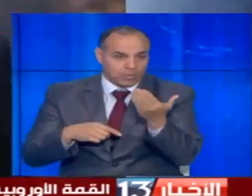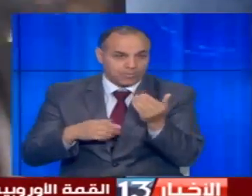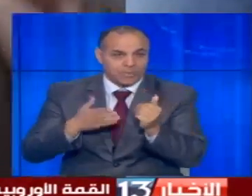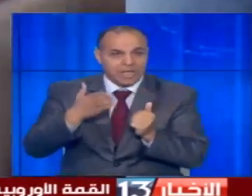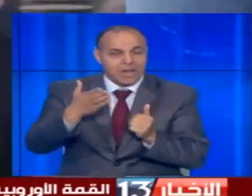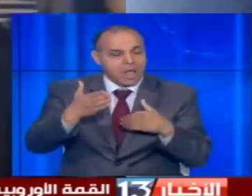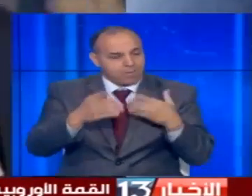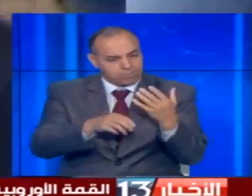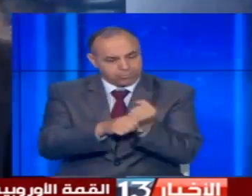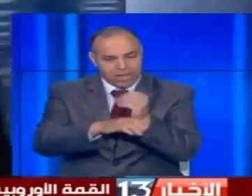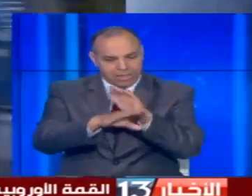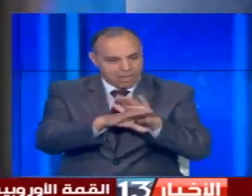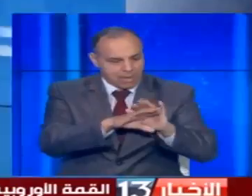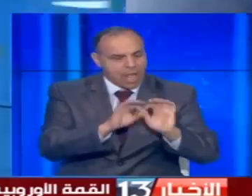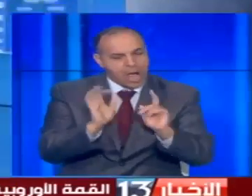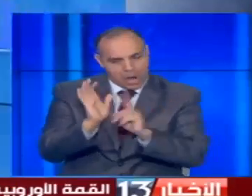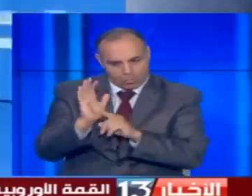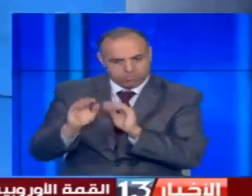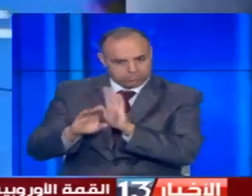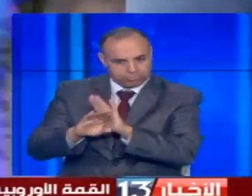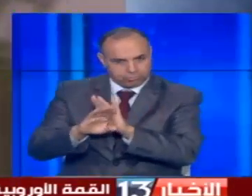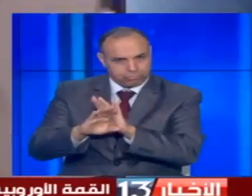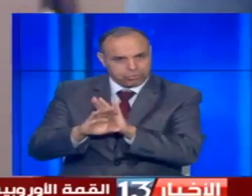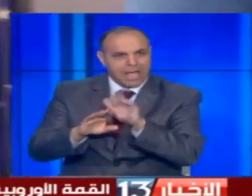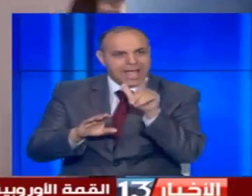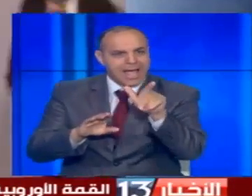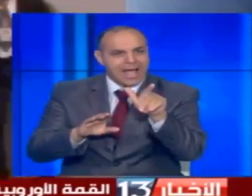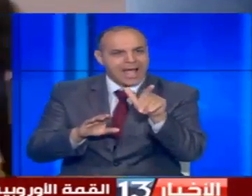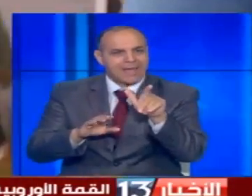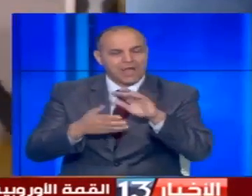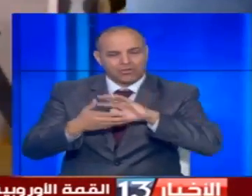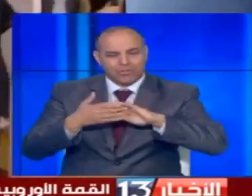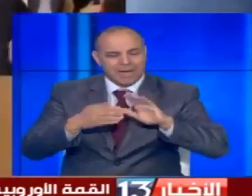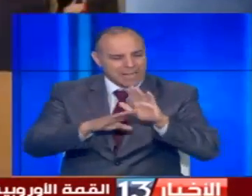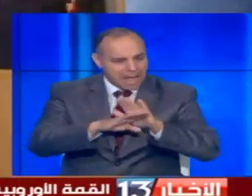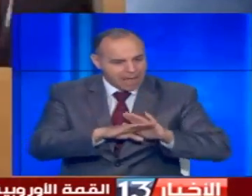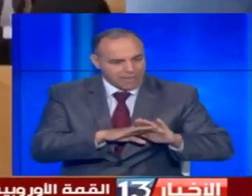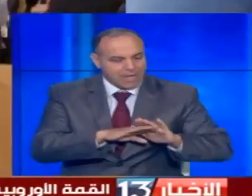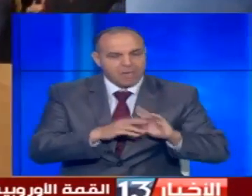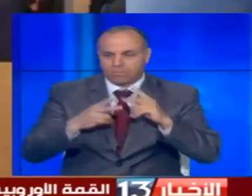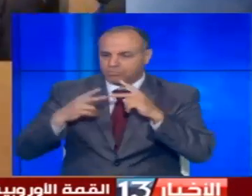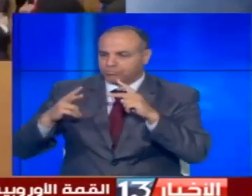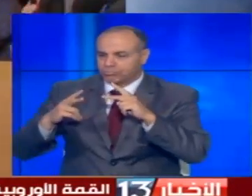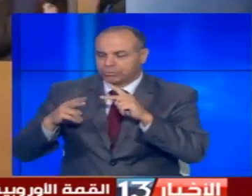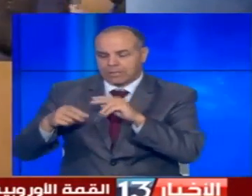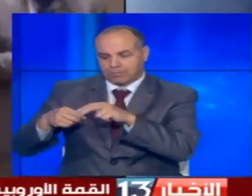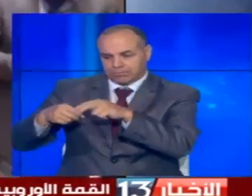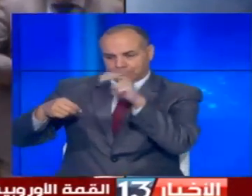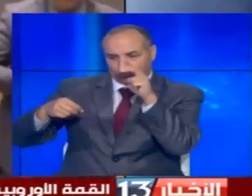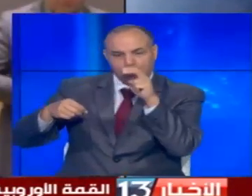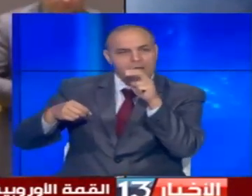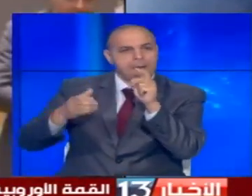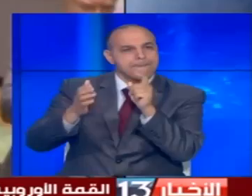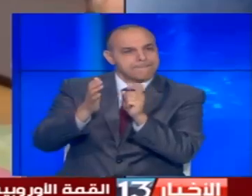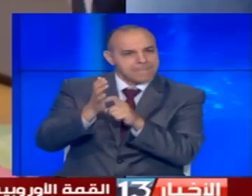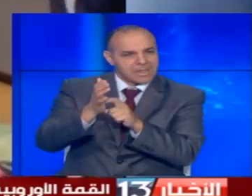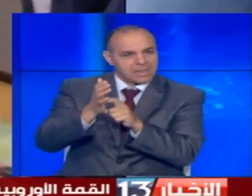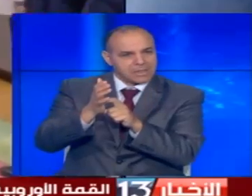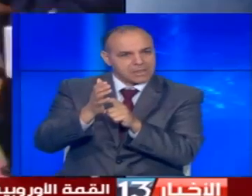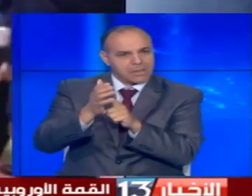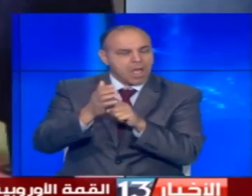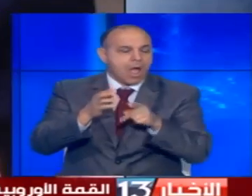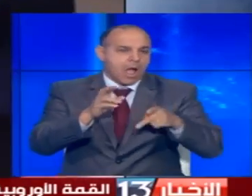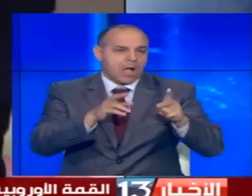الحصول على ضمانات قانونيه حول استخدام بند شبكه الامان في اتفاقيه الانسحاب وهو البند الذي يرفضه